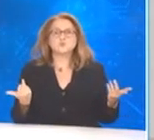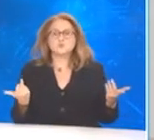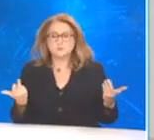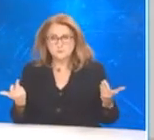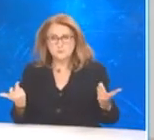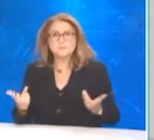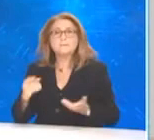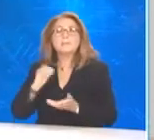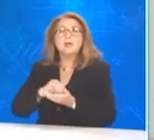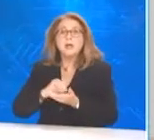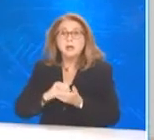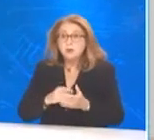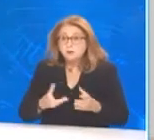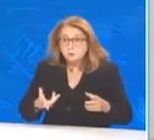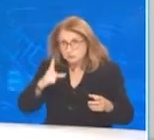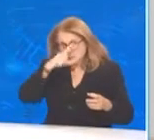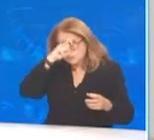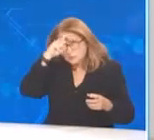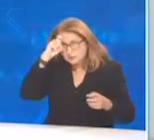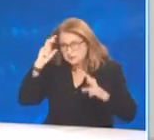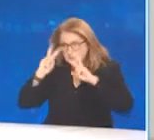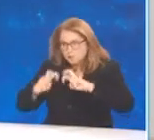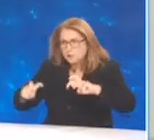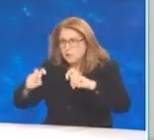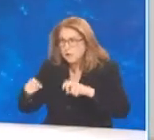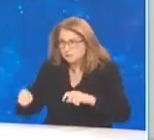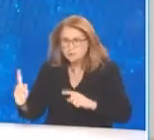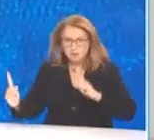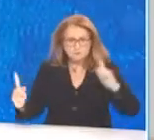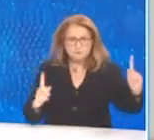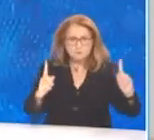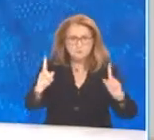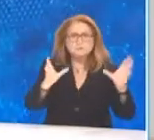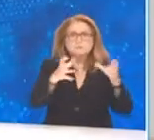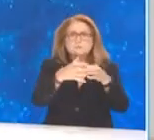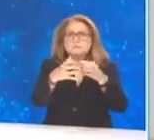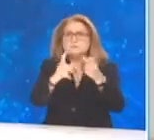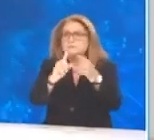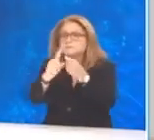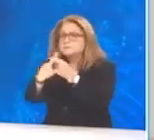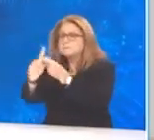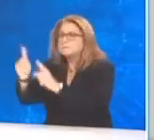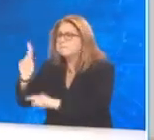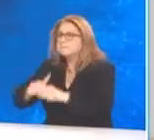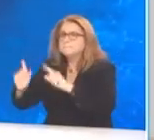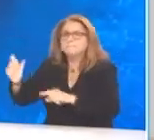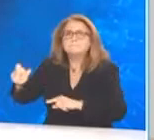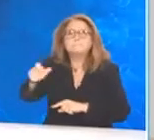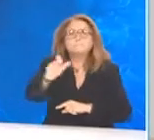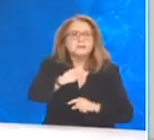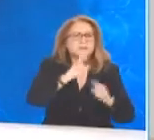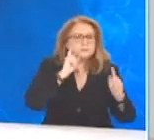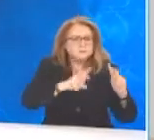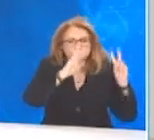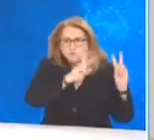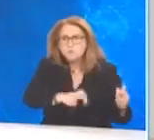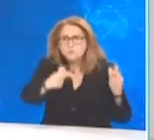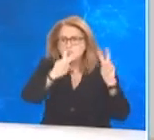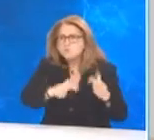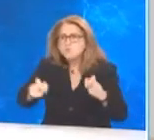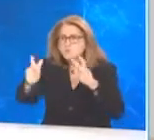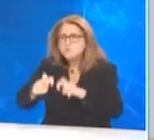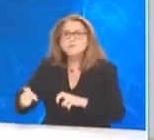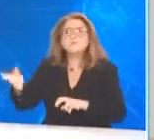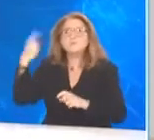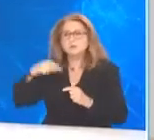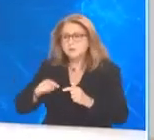των high risk επαφών τους να είναι μεγάλη. Ταυτόχρονα οι μετακινήσεις που προέρχονται μέσα από την χνηλάτιση, από νομό σε νομό,